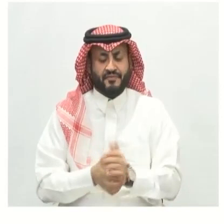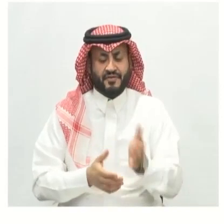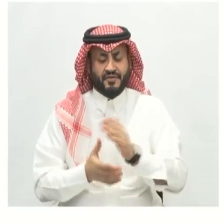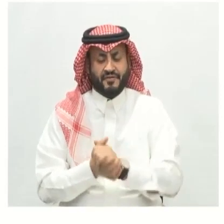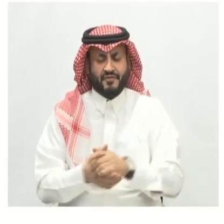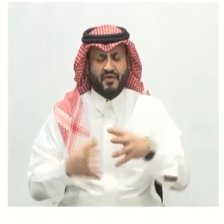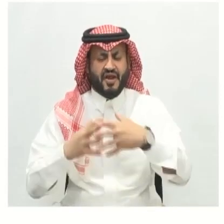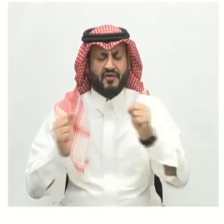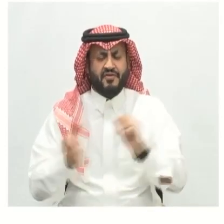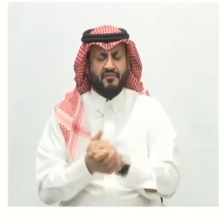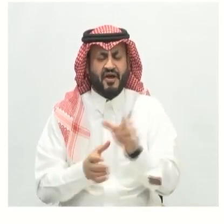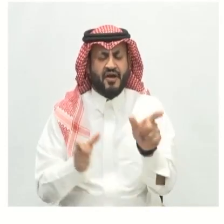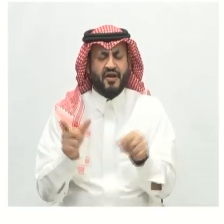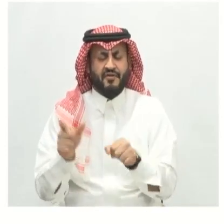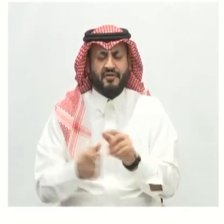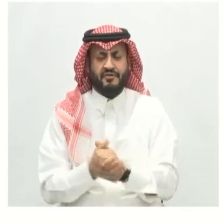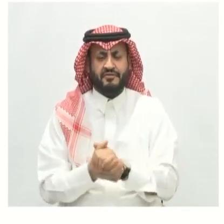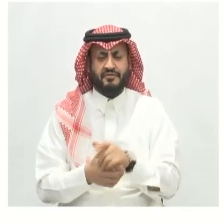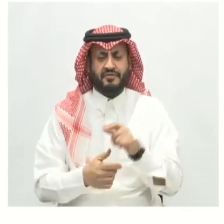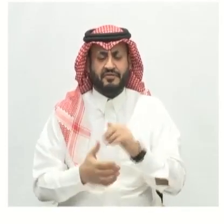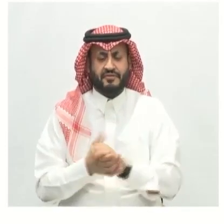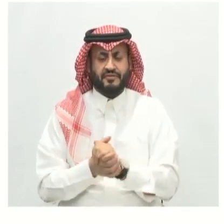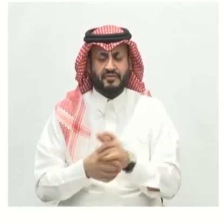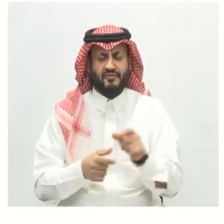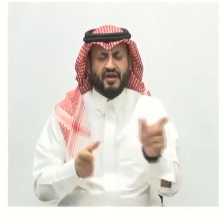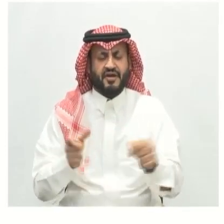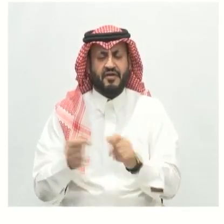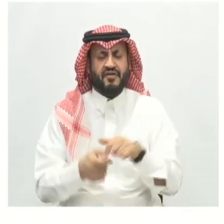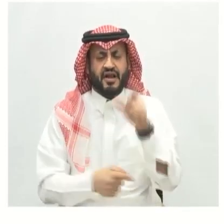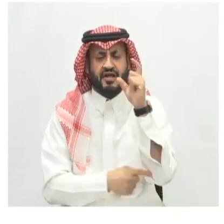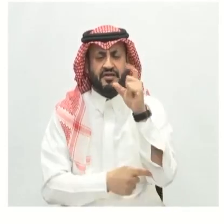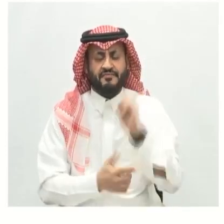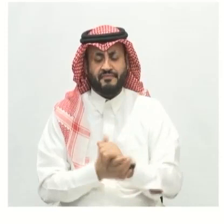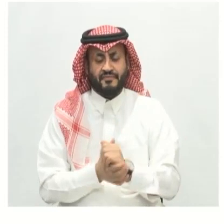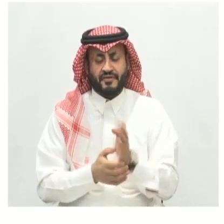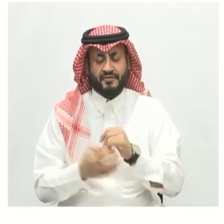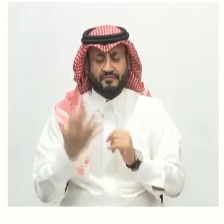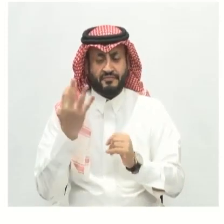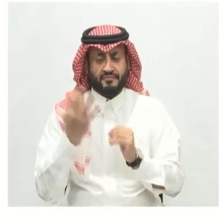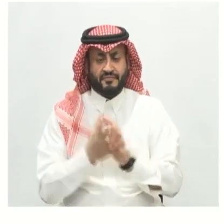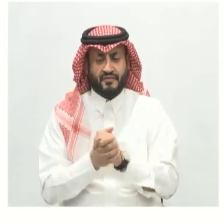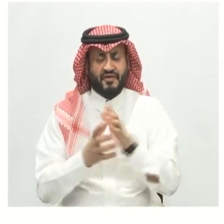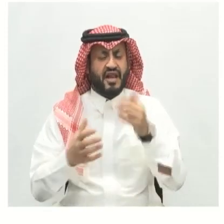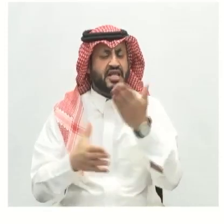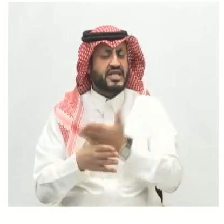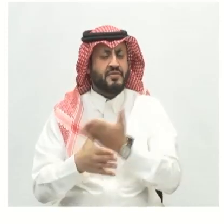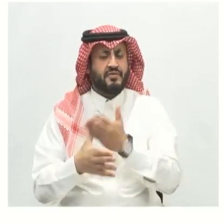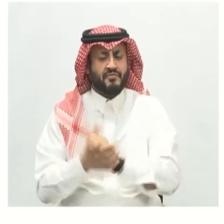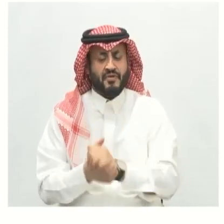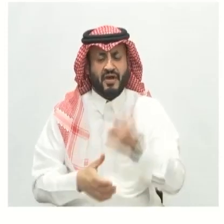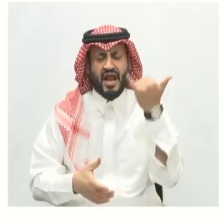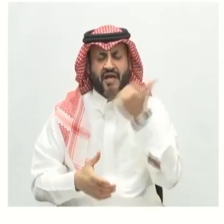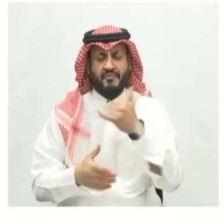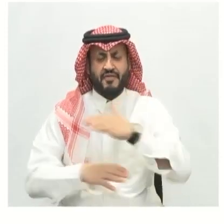اوضح المصادر الاساسيه لاشتقاق الانظمه في الاسلام رابعا ان اعلل اهميه النظام